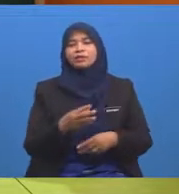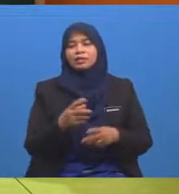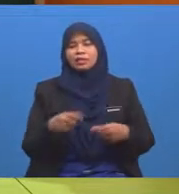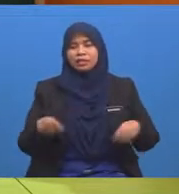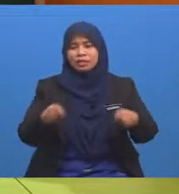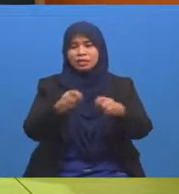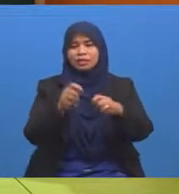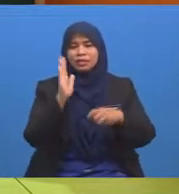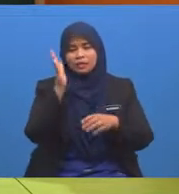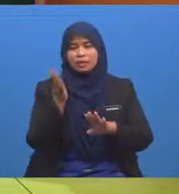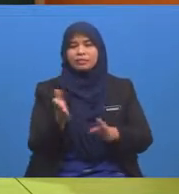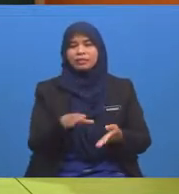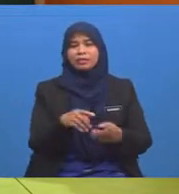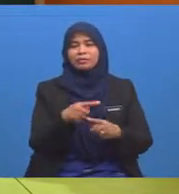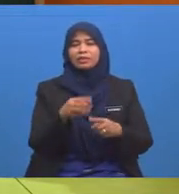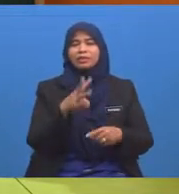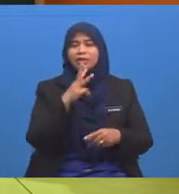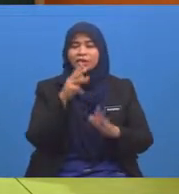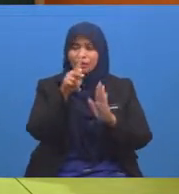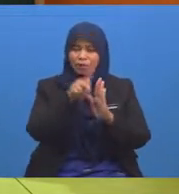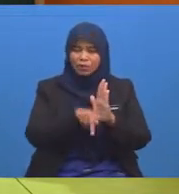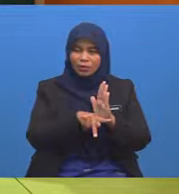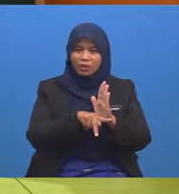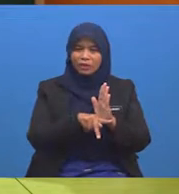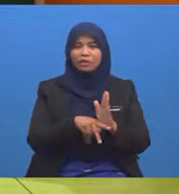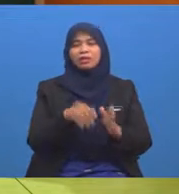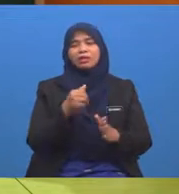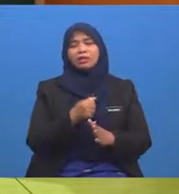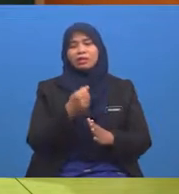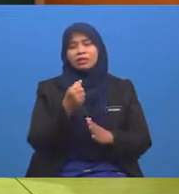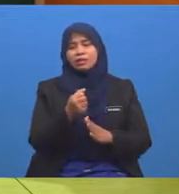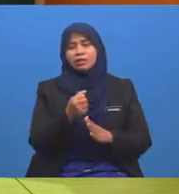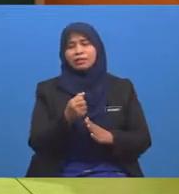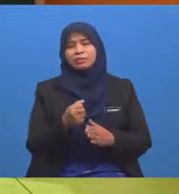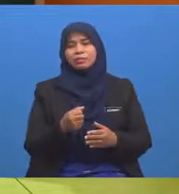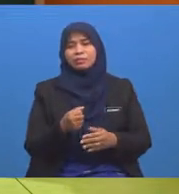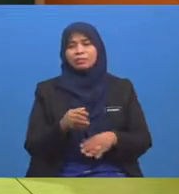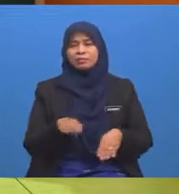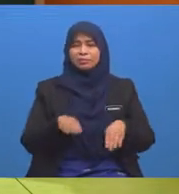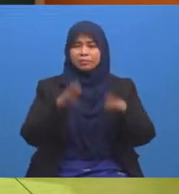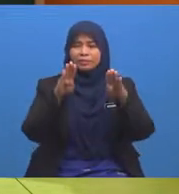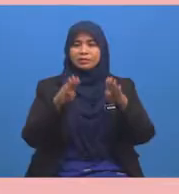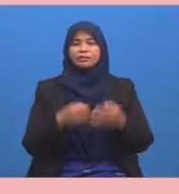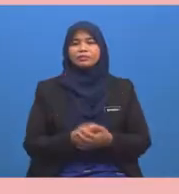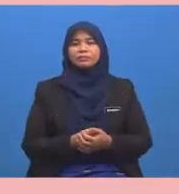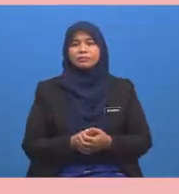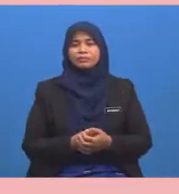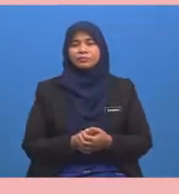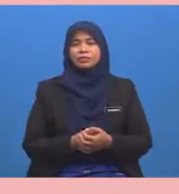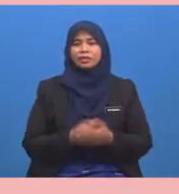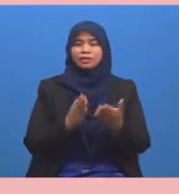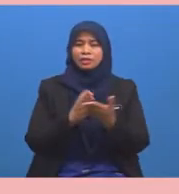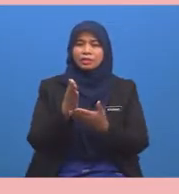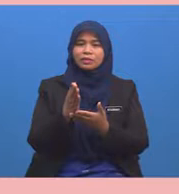kuantiti air berkurangan kesan daripada kemarau yang akan mengganggu aktiviti perikanan.